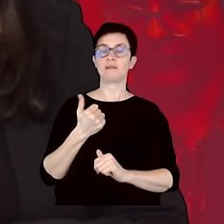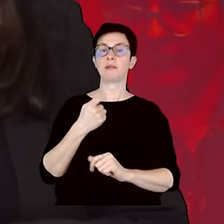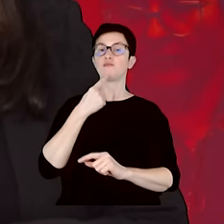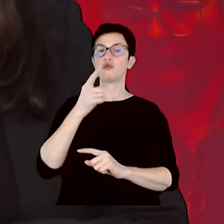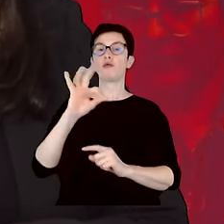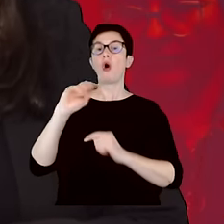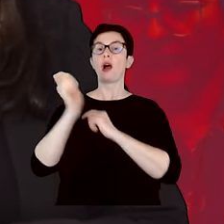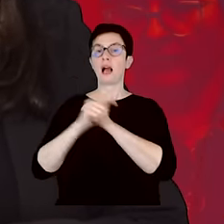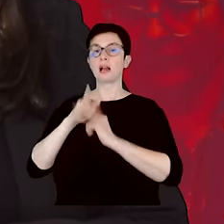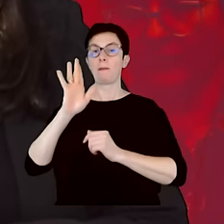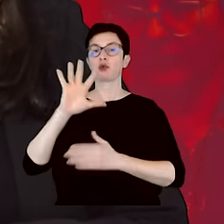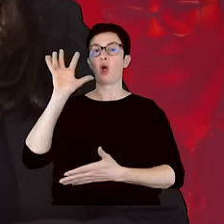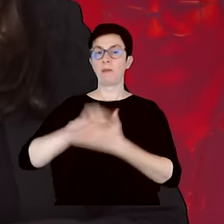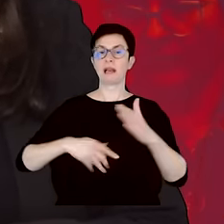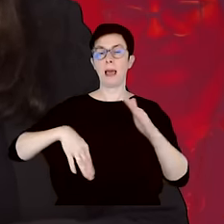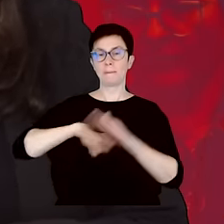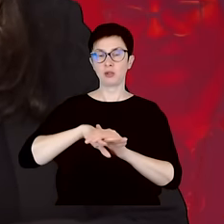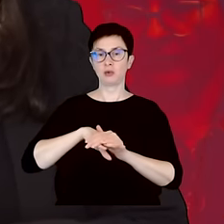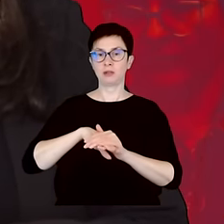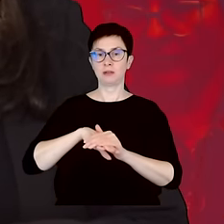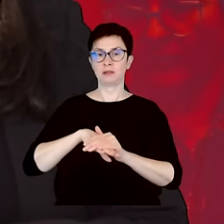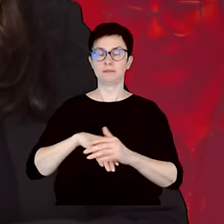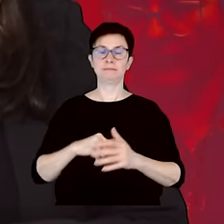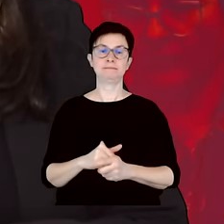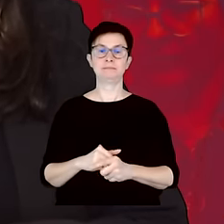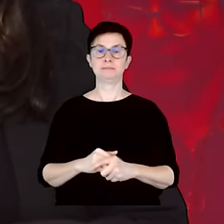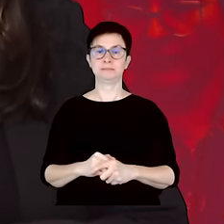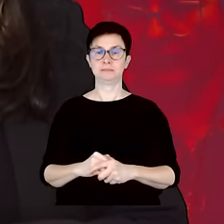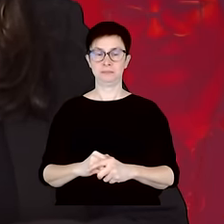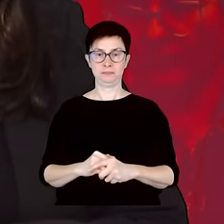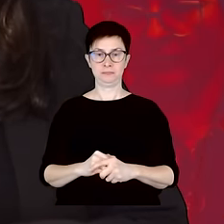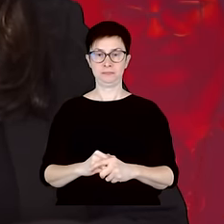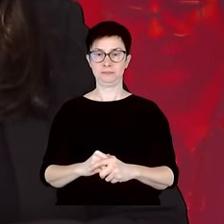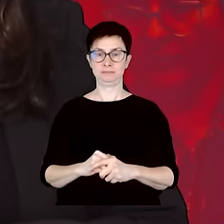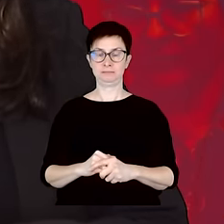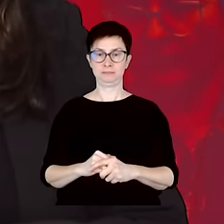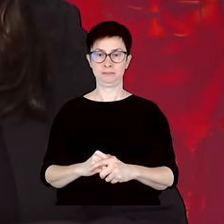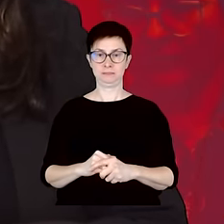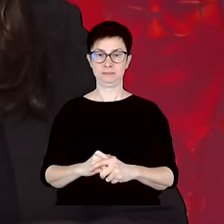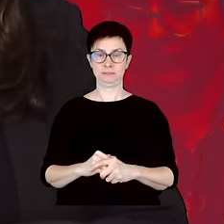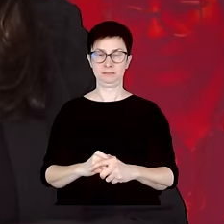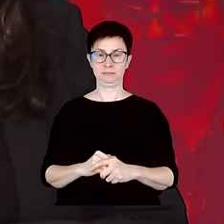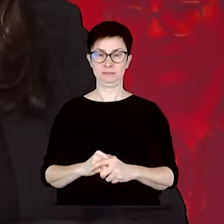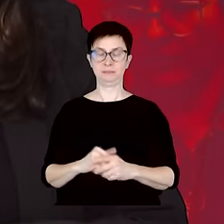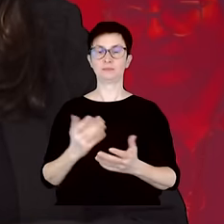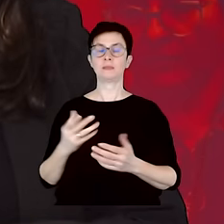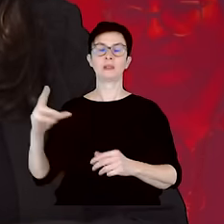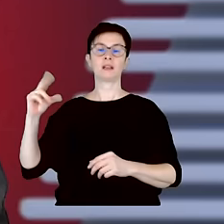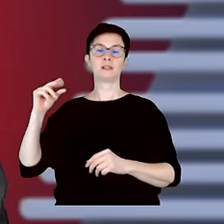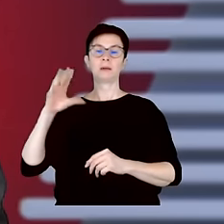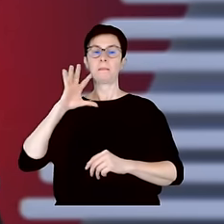nie postawiła żadnych zarzutów. Nie wystąpiła o uchylenie immunitetu. Jesteśmy po czasie. Pani poseł